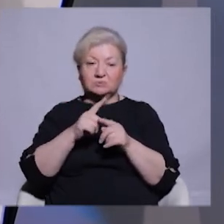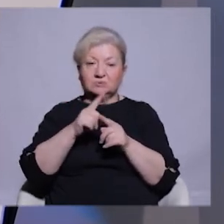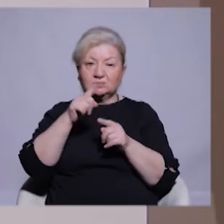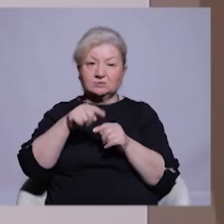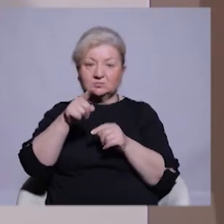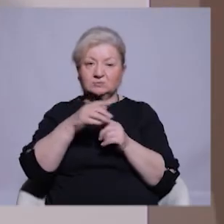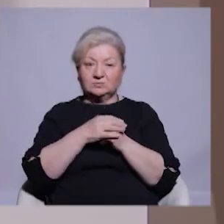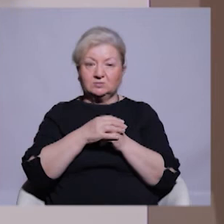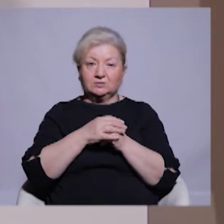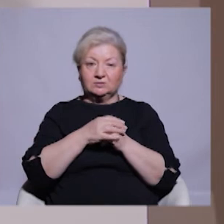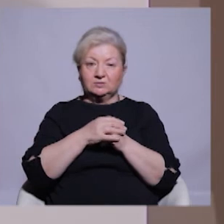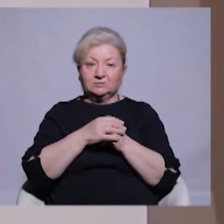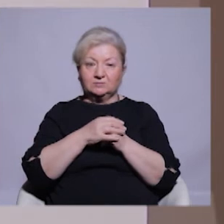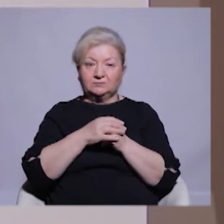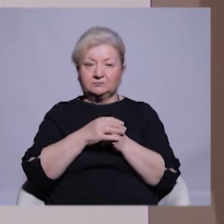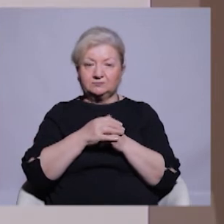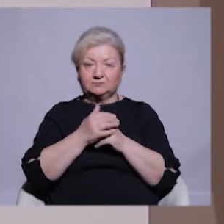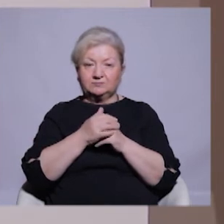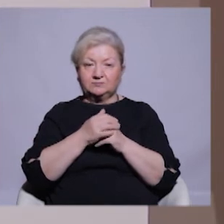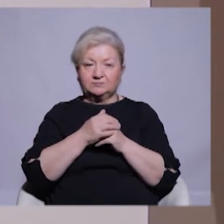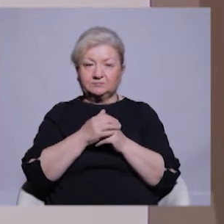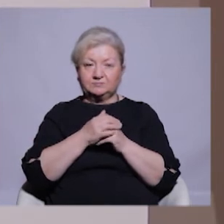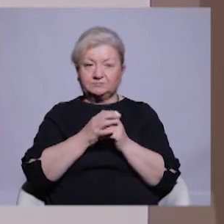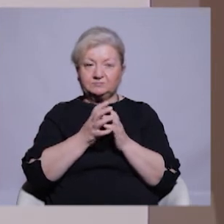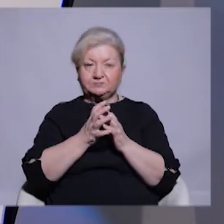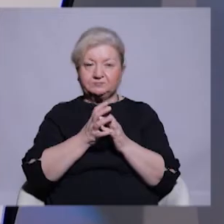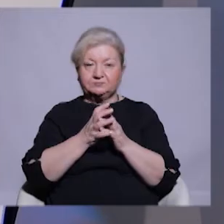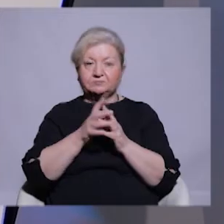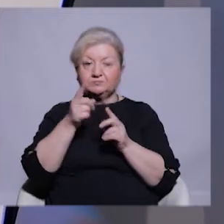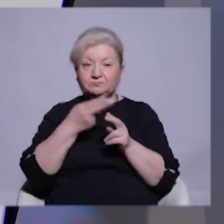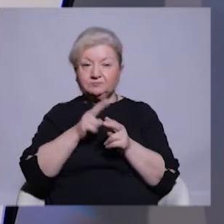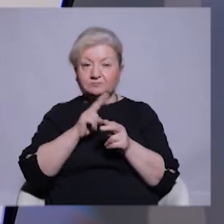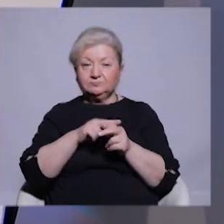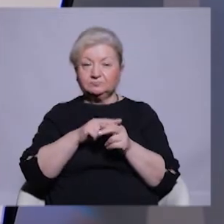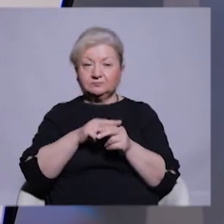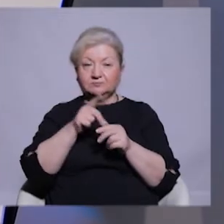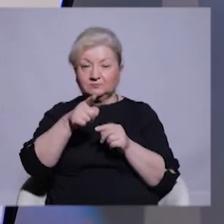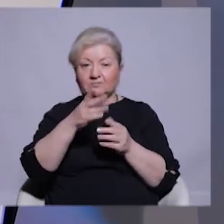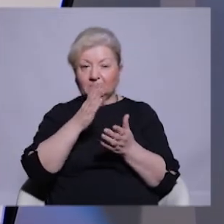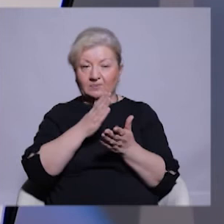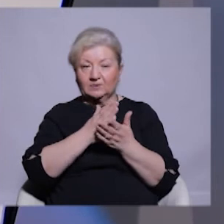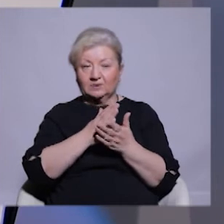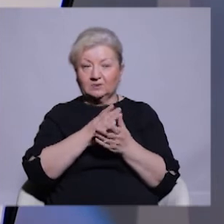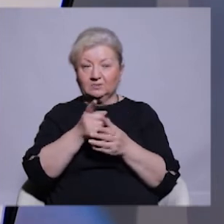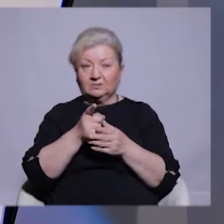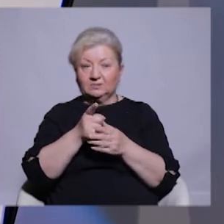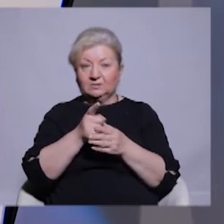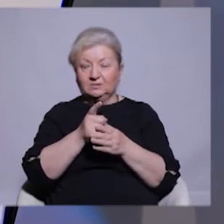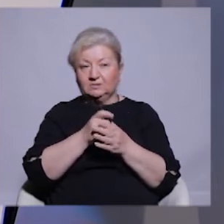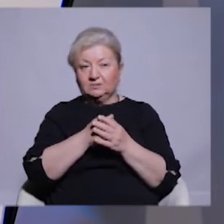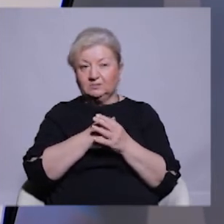mv1 კვადრატი შეფარდებული 2-თან. და აქედან ცხადია, მე, ასე